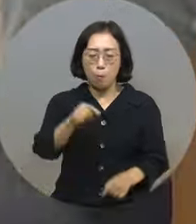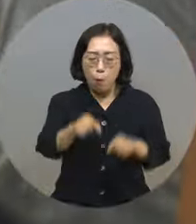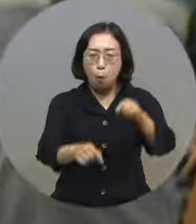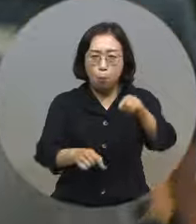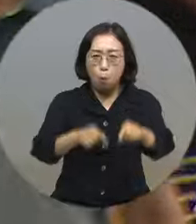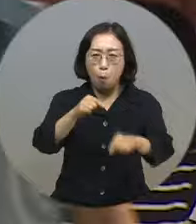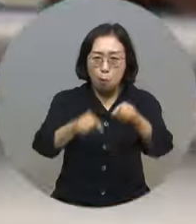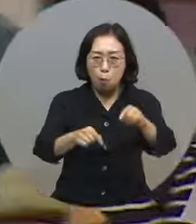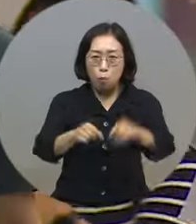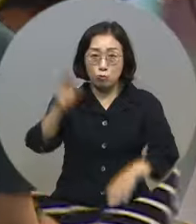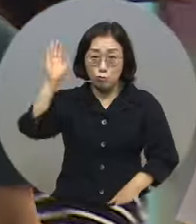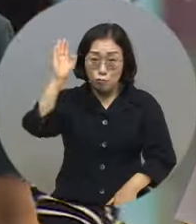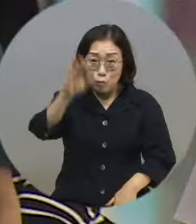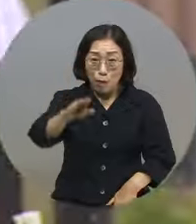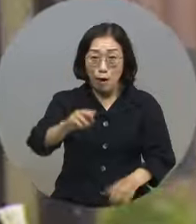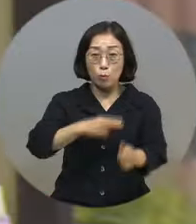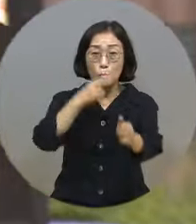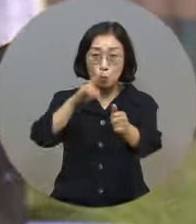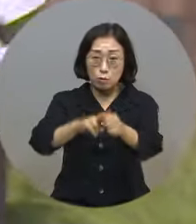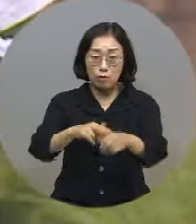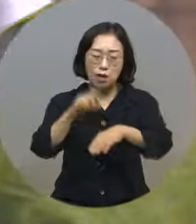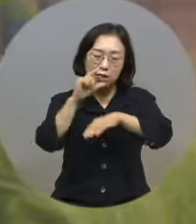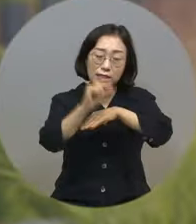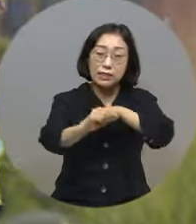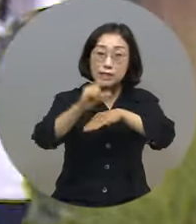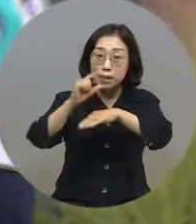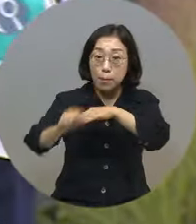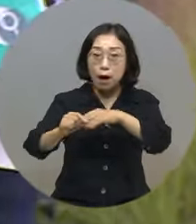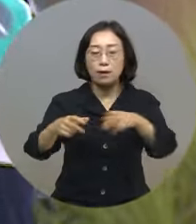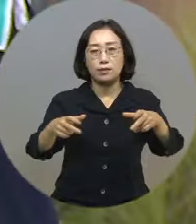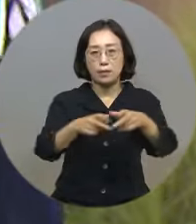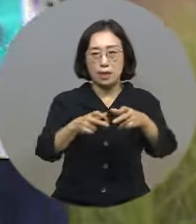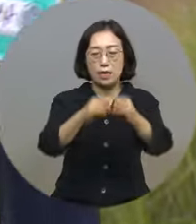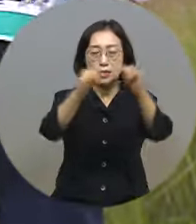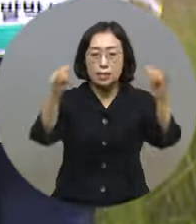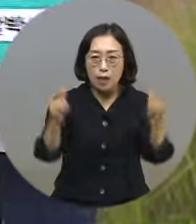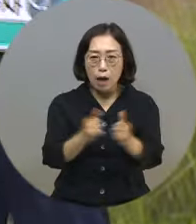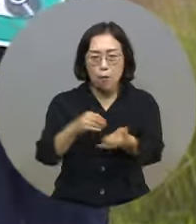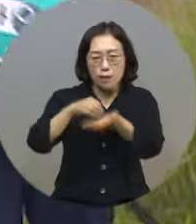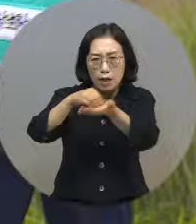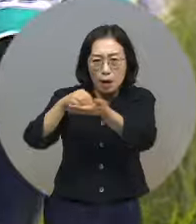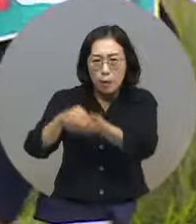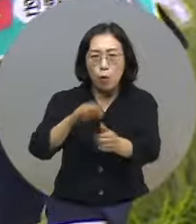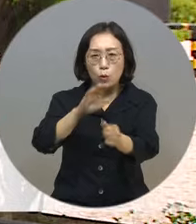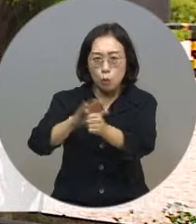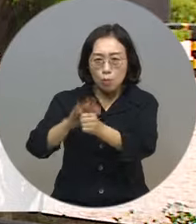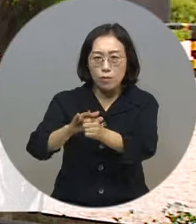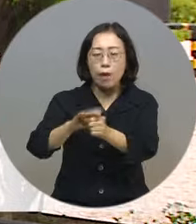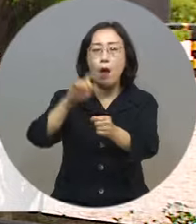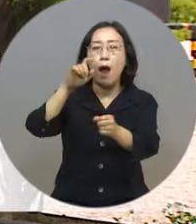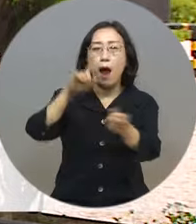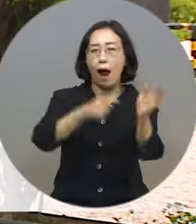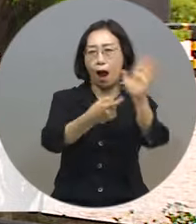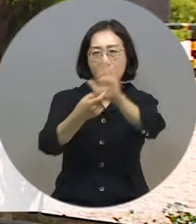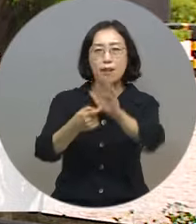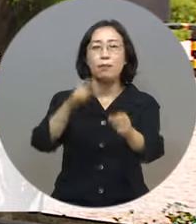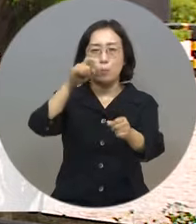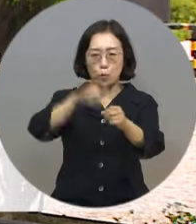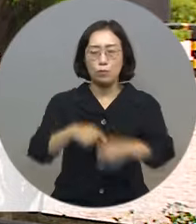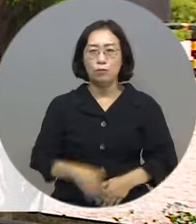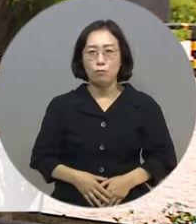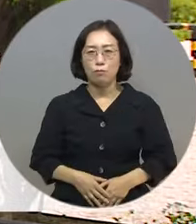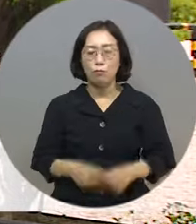도전은 수도권에 비해 열악한 지방 장애인의 사회 진출을 위해 시작했습니다 어